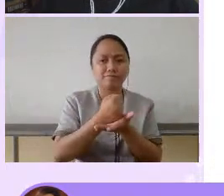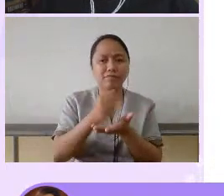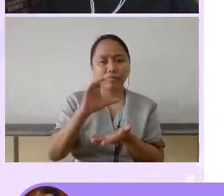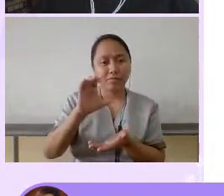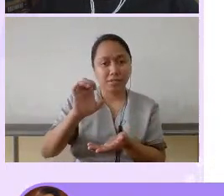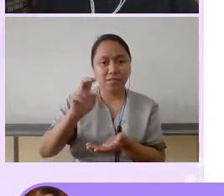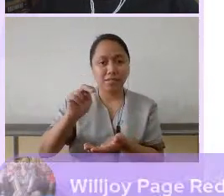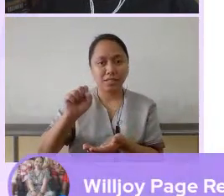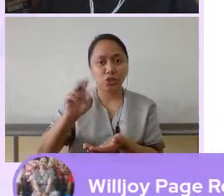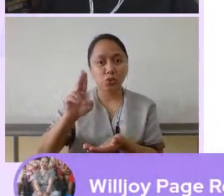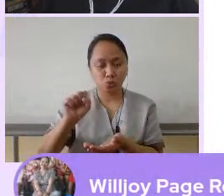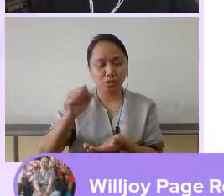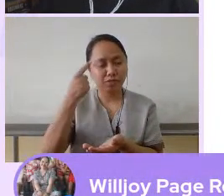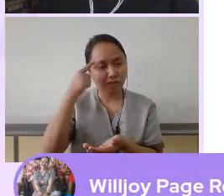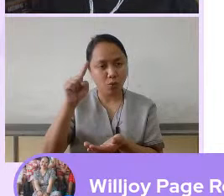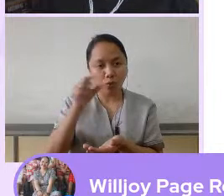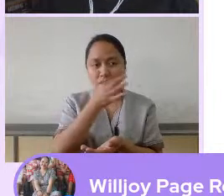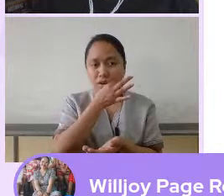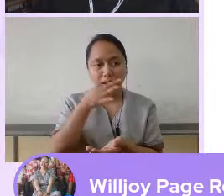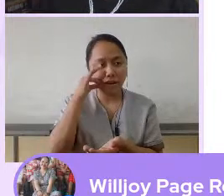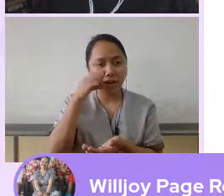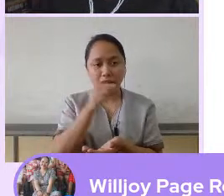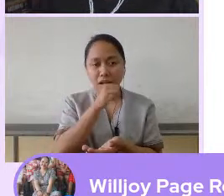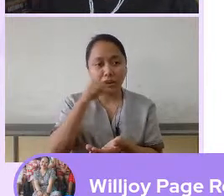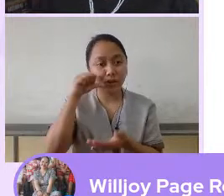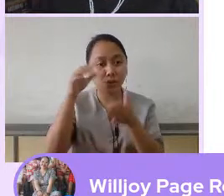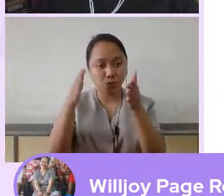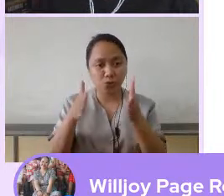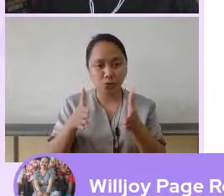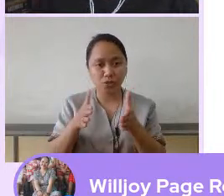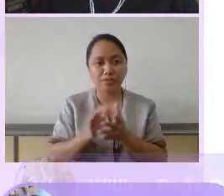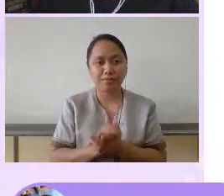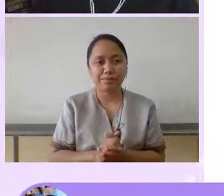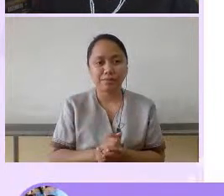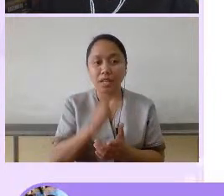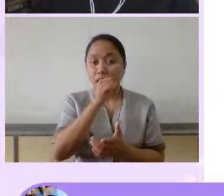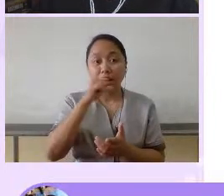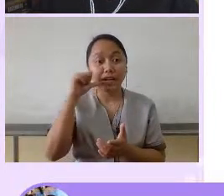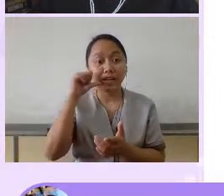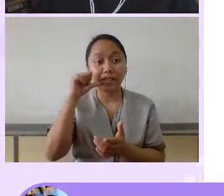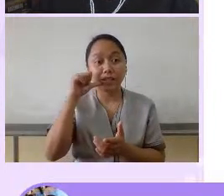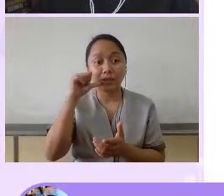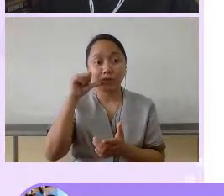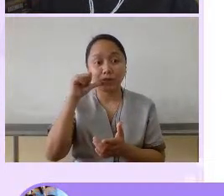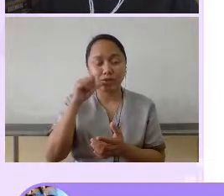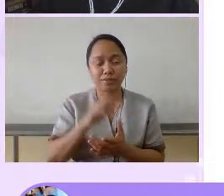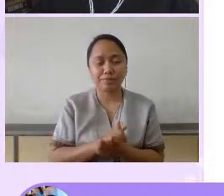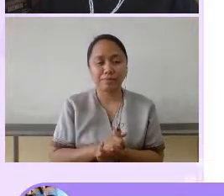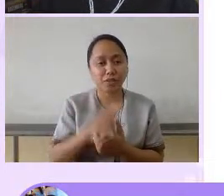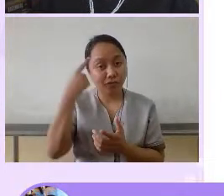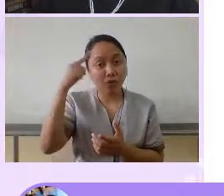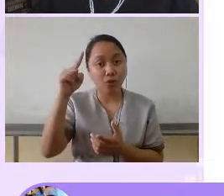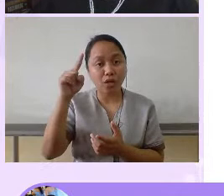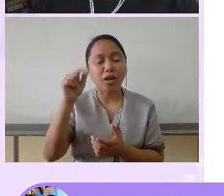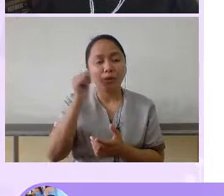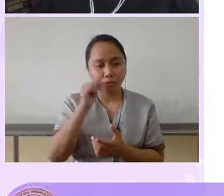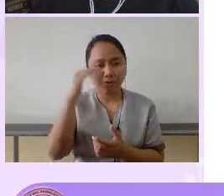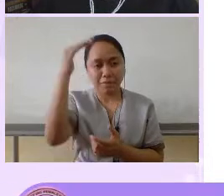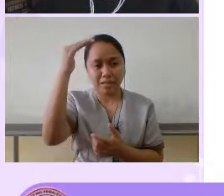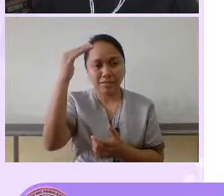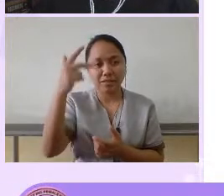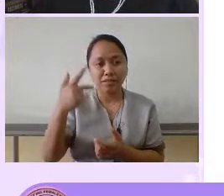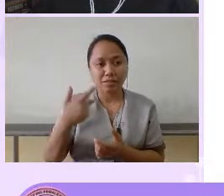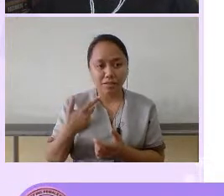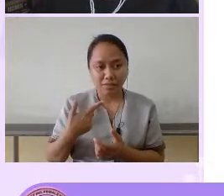is 11% ng agricultural workforce ay kababaihan. So yun po ay survey.